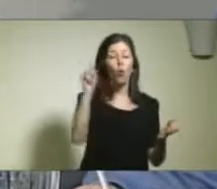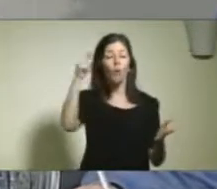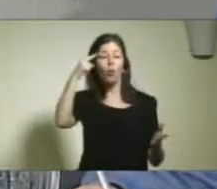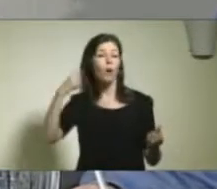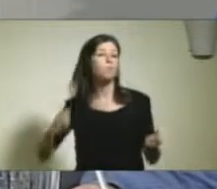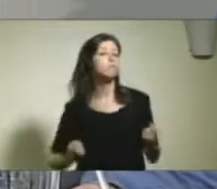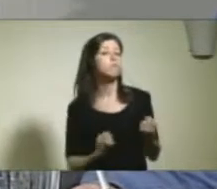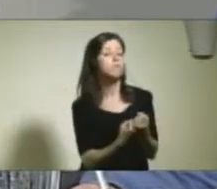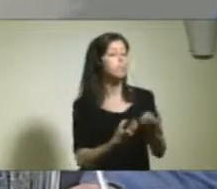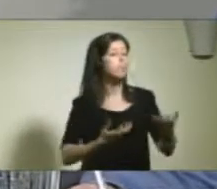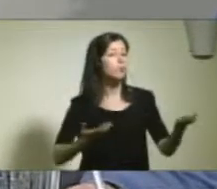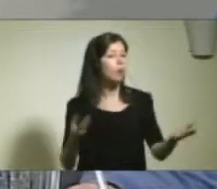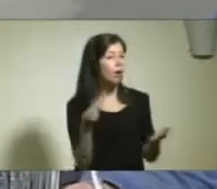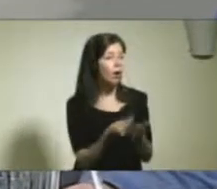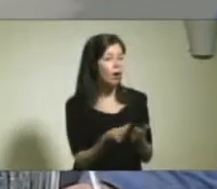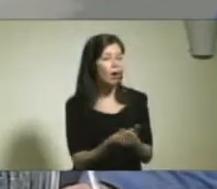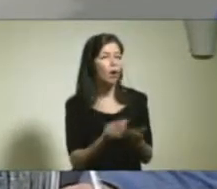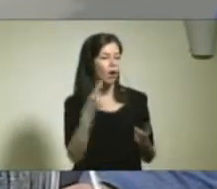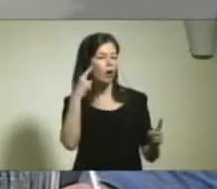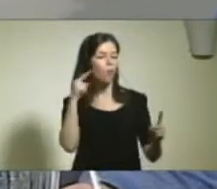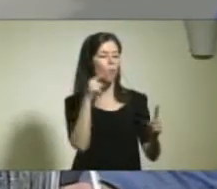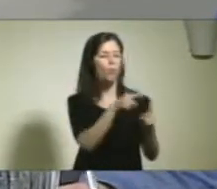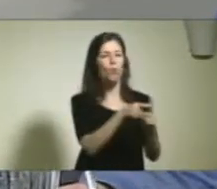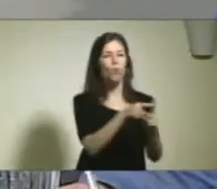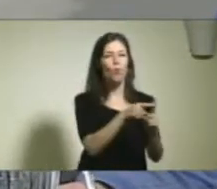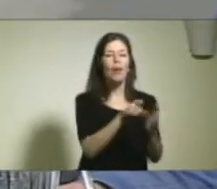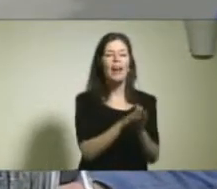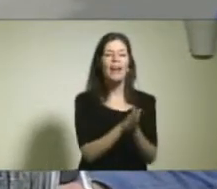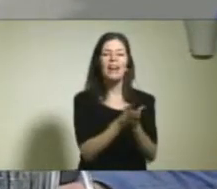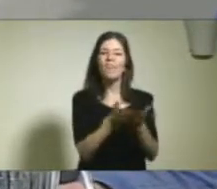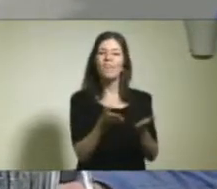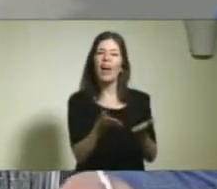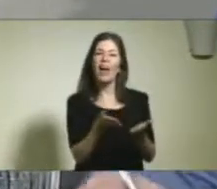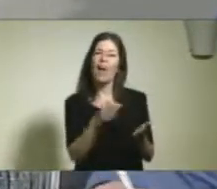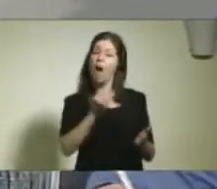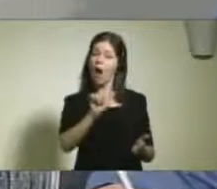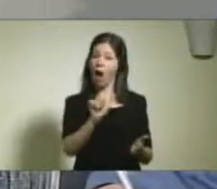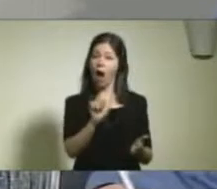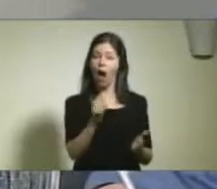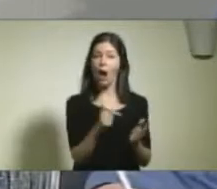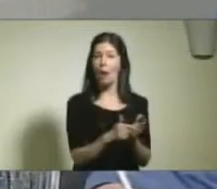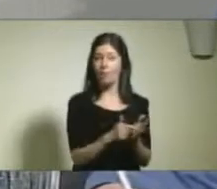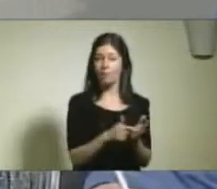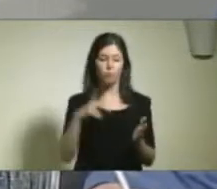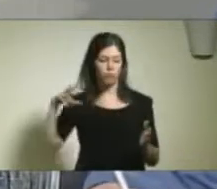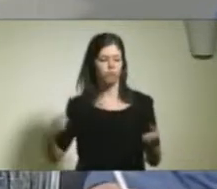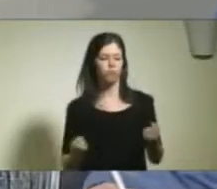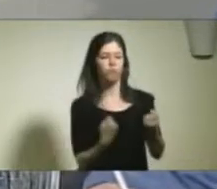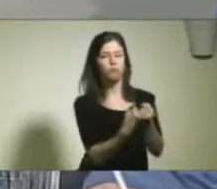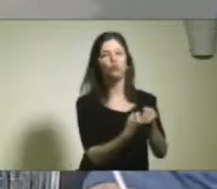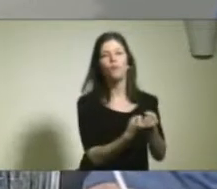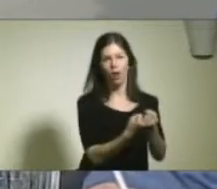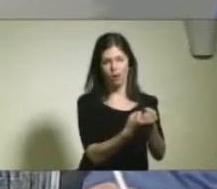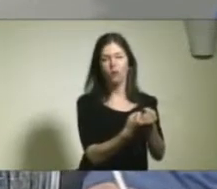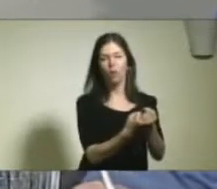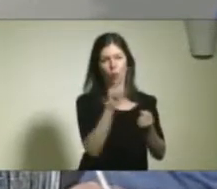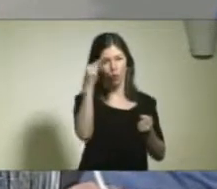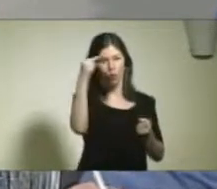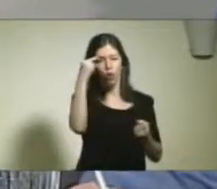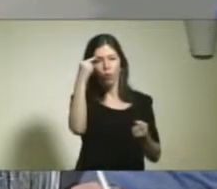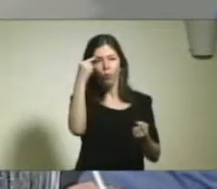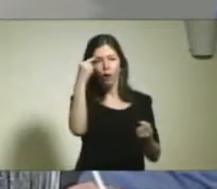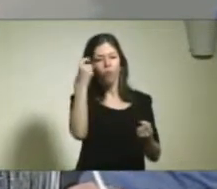gouvernement, c'est pour le livret A, où on a une subvention